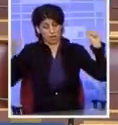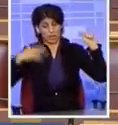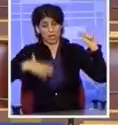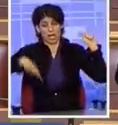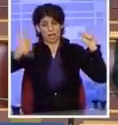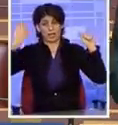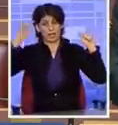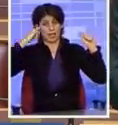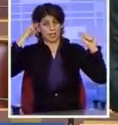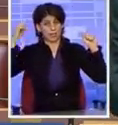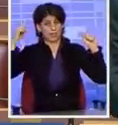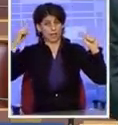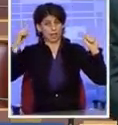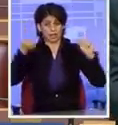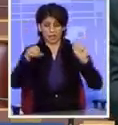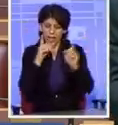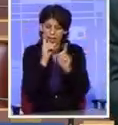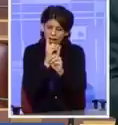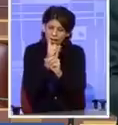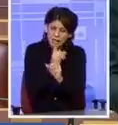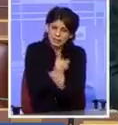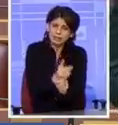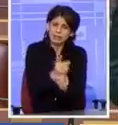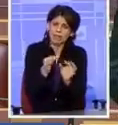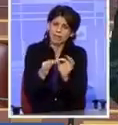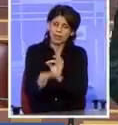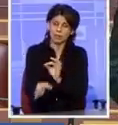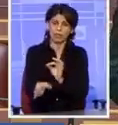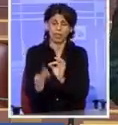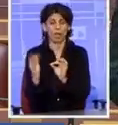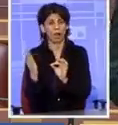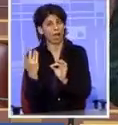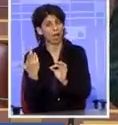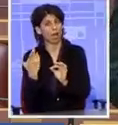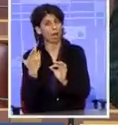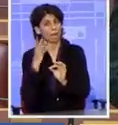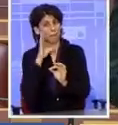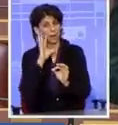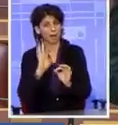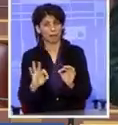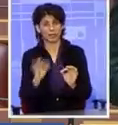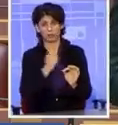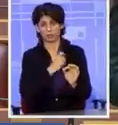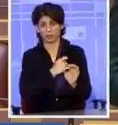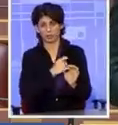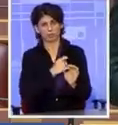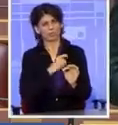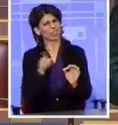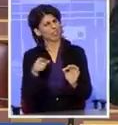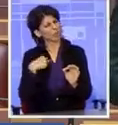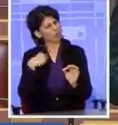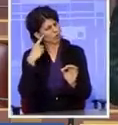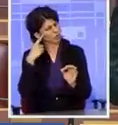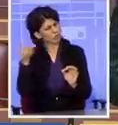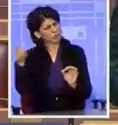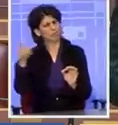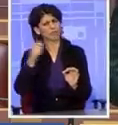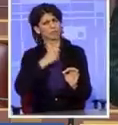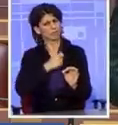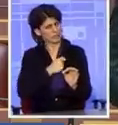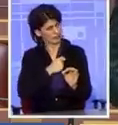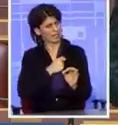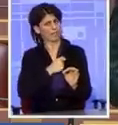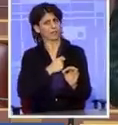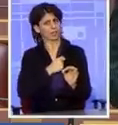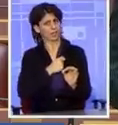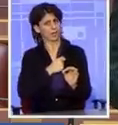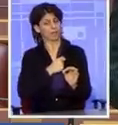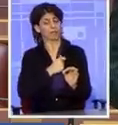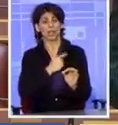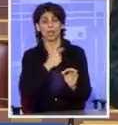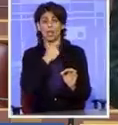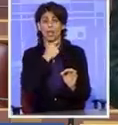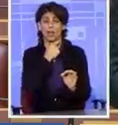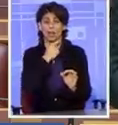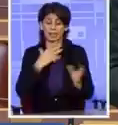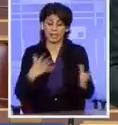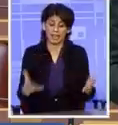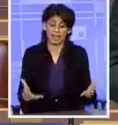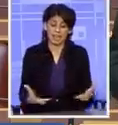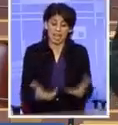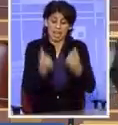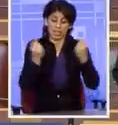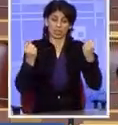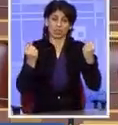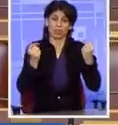της εφαρμογής της. Αν όμως πραγματικά πιστεύετε, και εγώ νομίζω ότι το πιστεύετε, στην αναγκαιότητα διάσωσης του